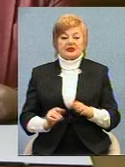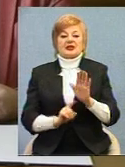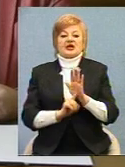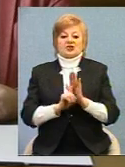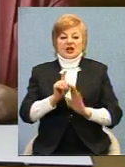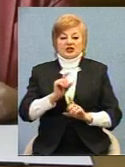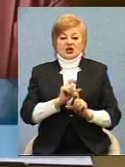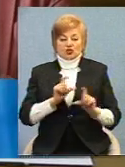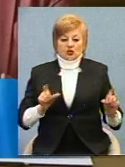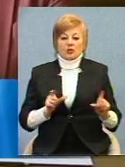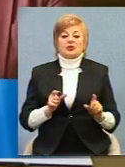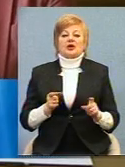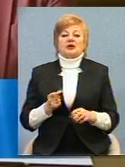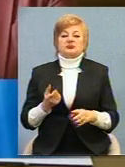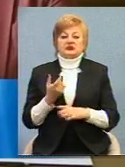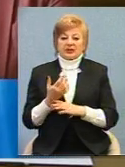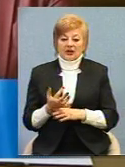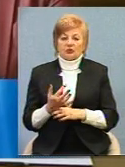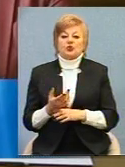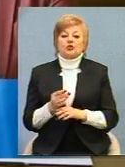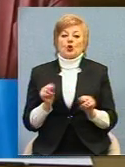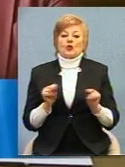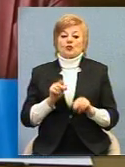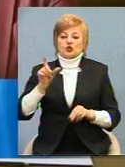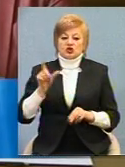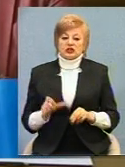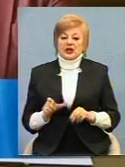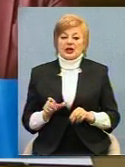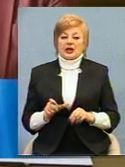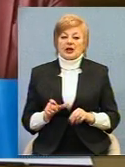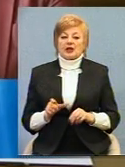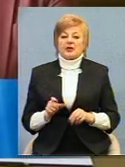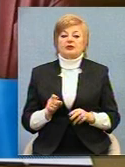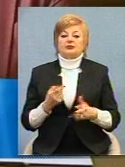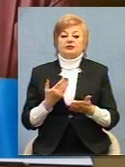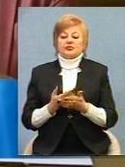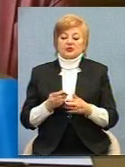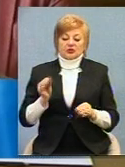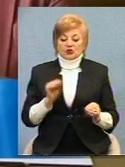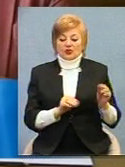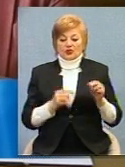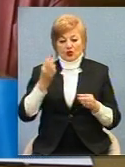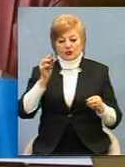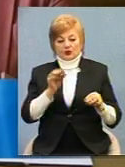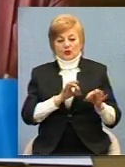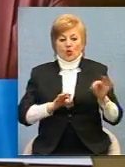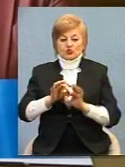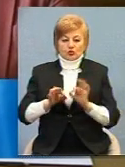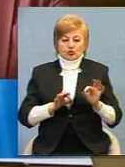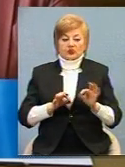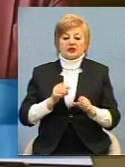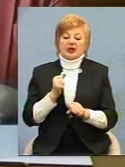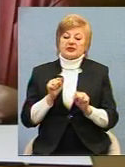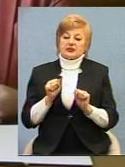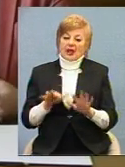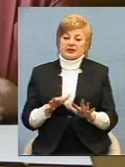освіта вимагає застосування вчителем методів конструювання, методів